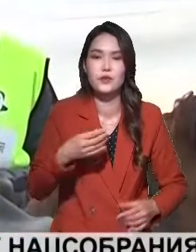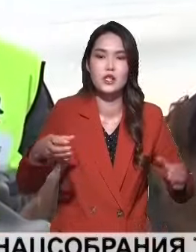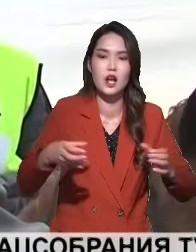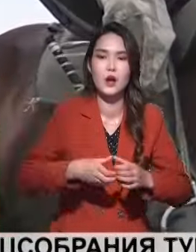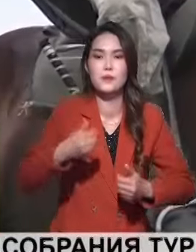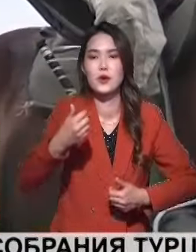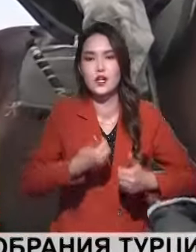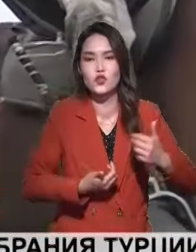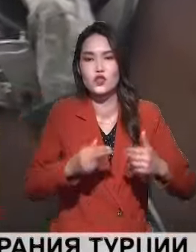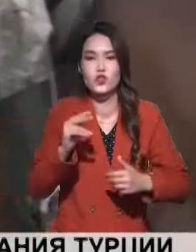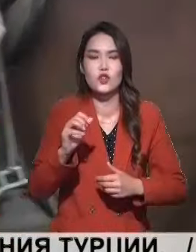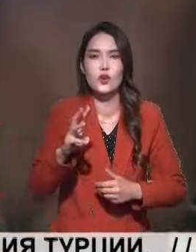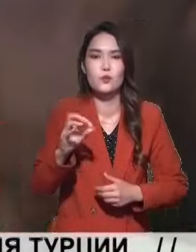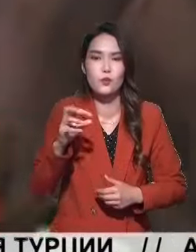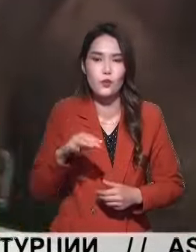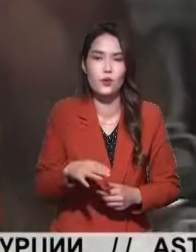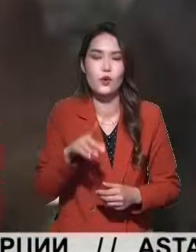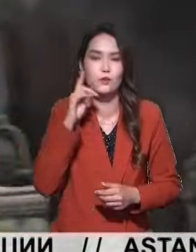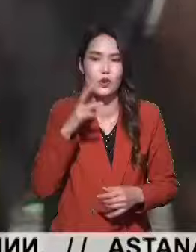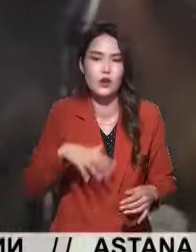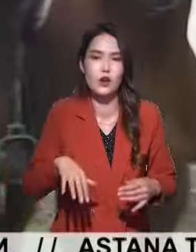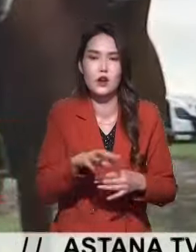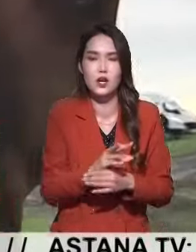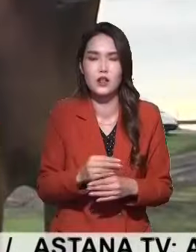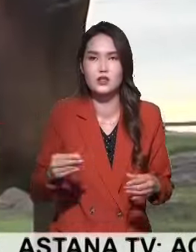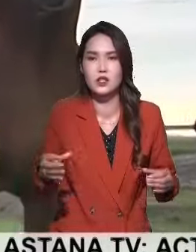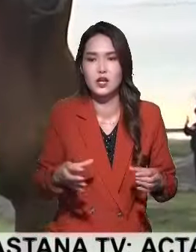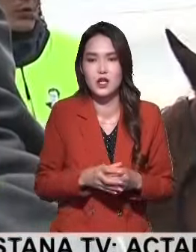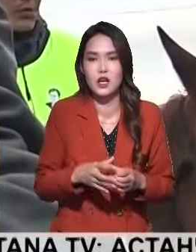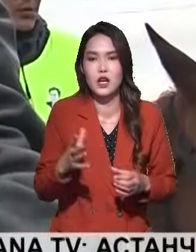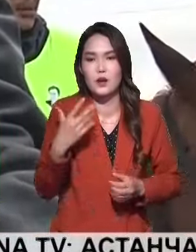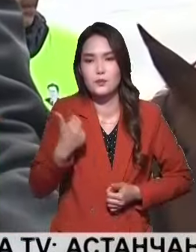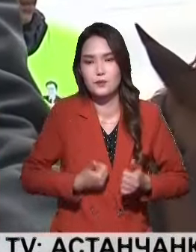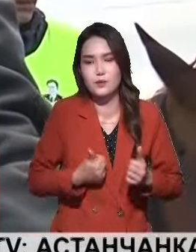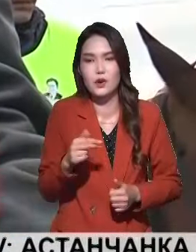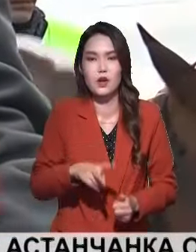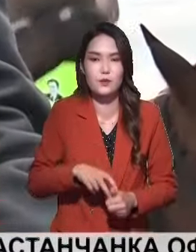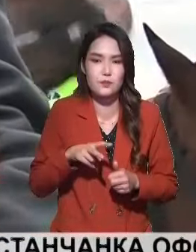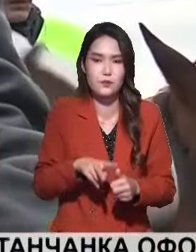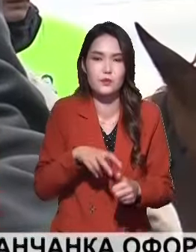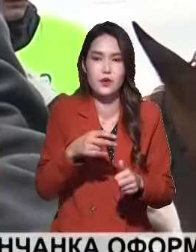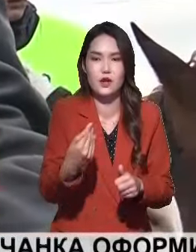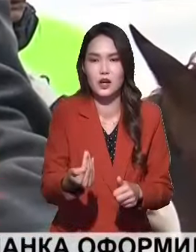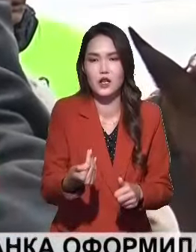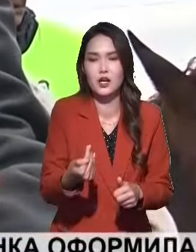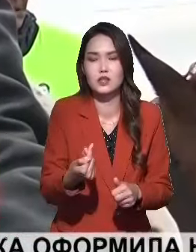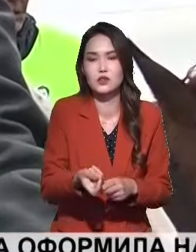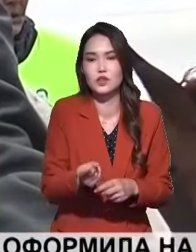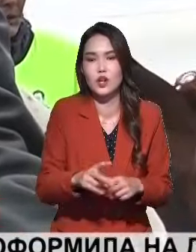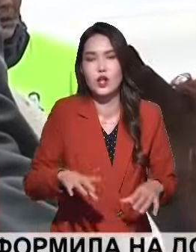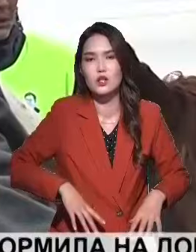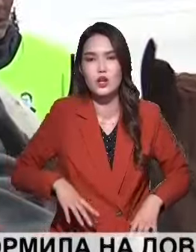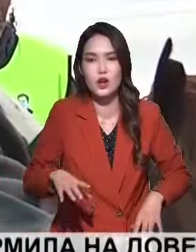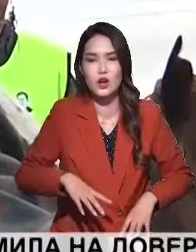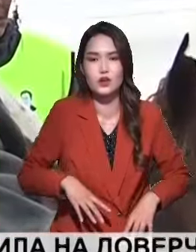Чичугская область. У нас молодые трое, двое в прошлом году прошли, чемпионы тоже. А лошади все прошлый